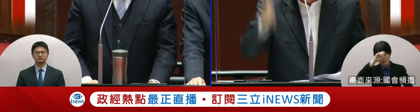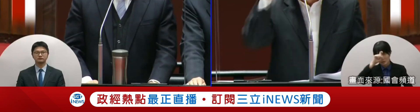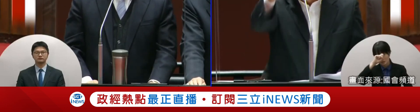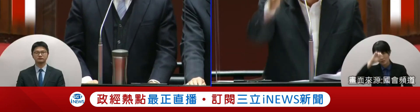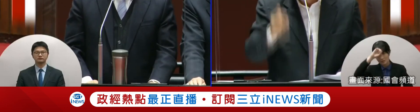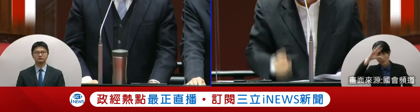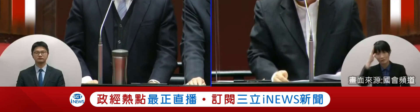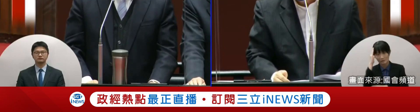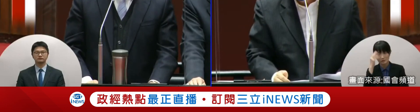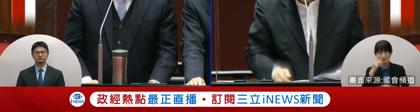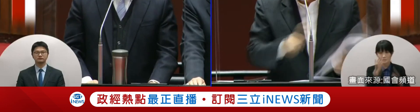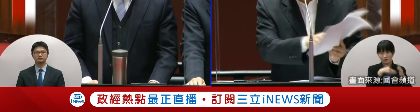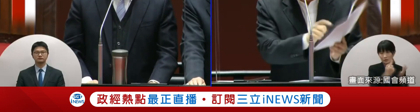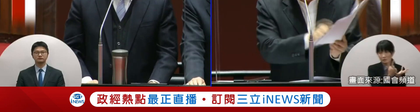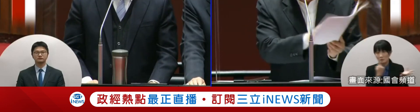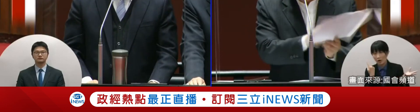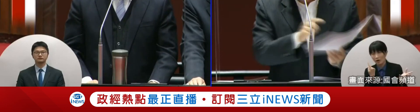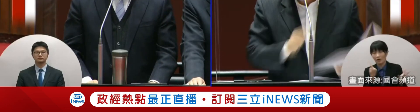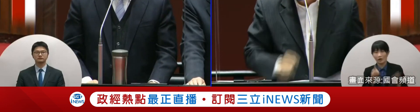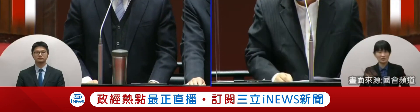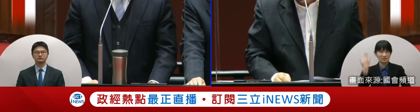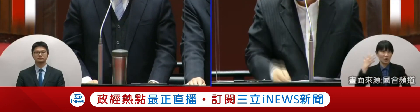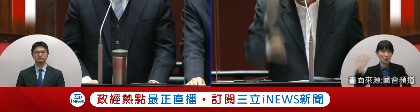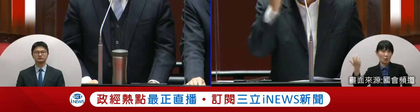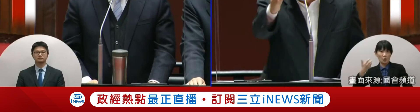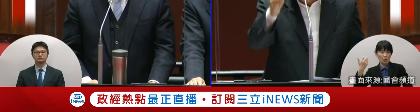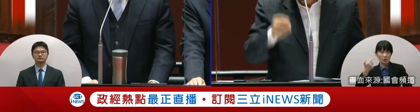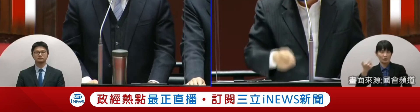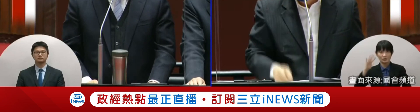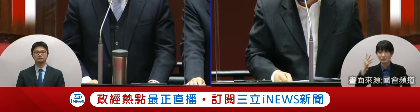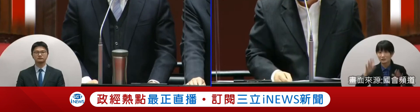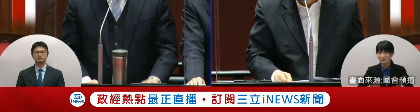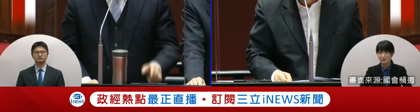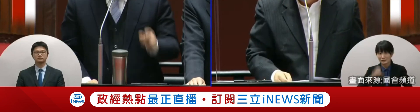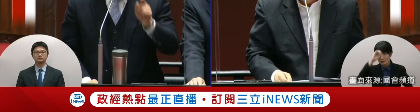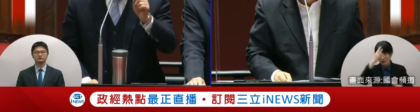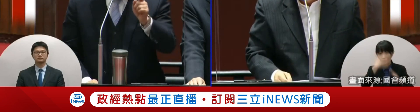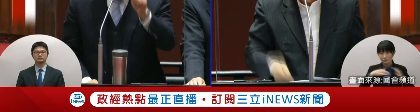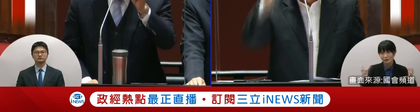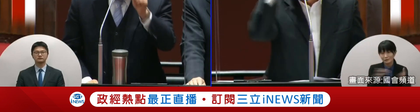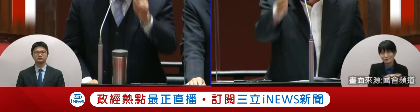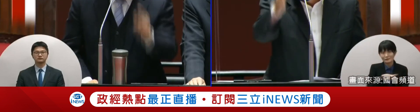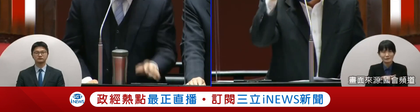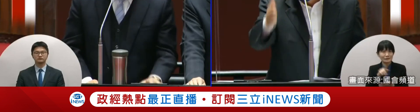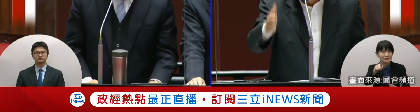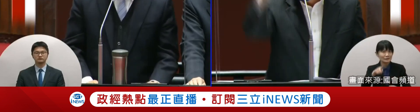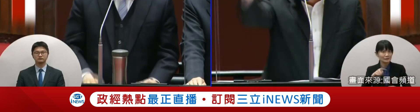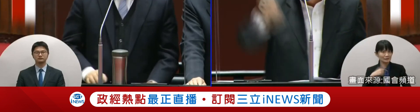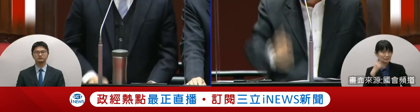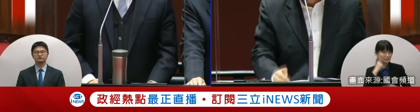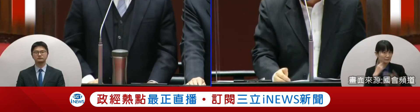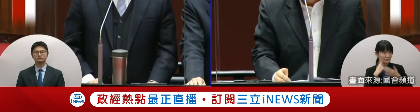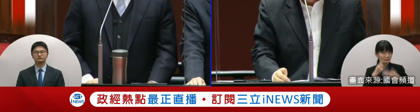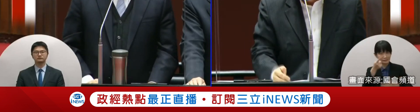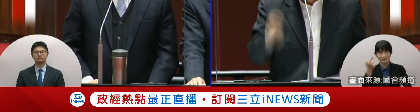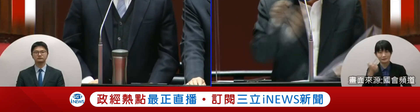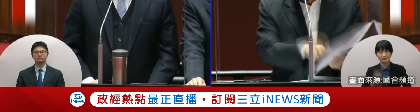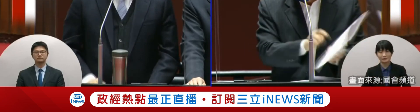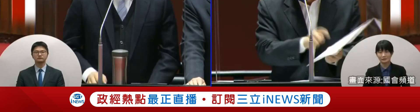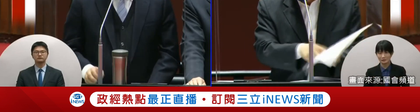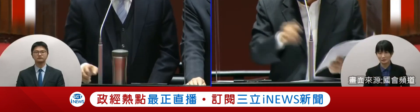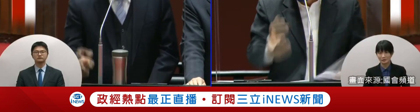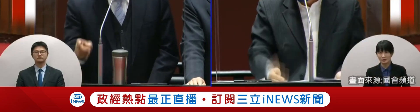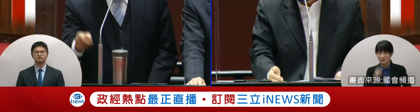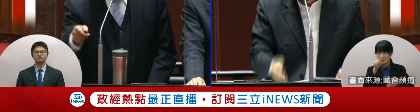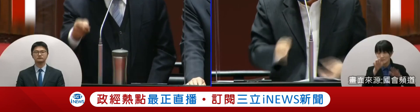候，讲的那么大声，现在你们自己这样做的时候，你一点都不觉得羞耻吗？你还在这边讲这边之前的事情。我在